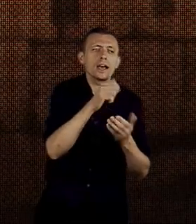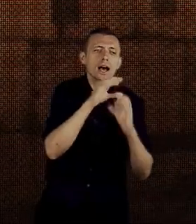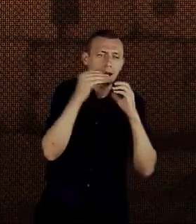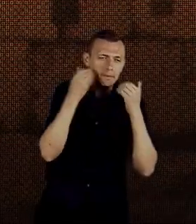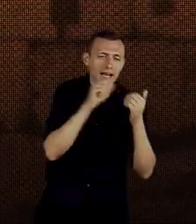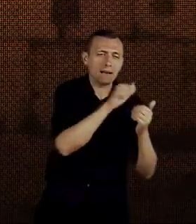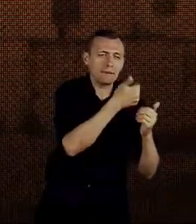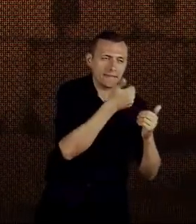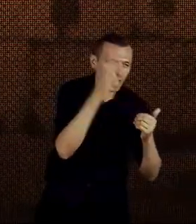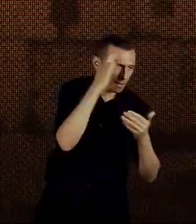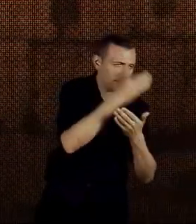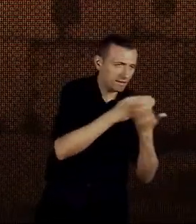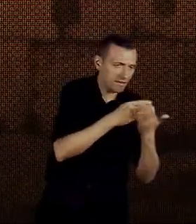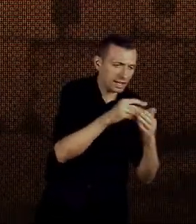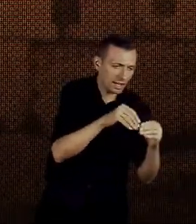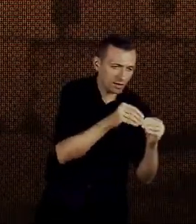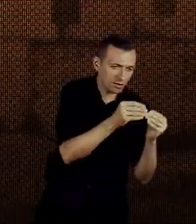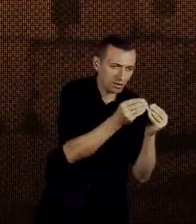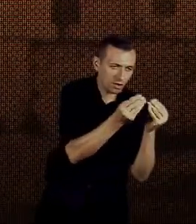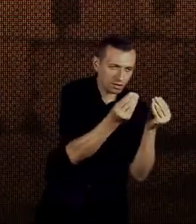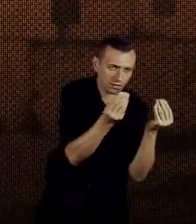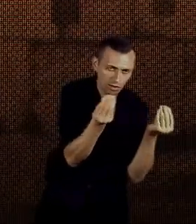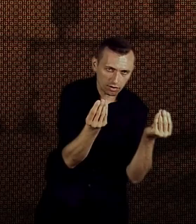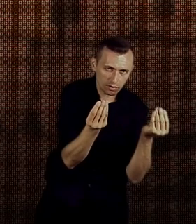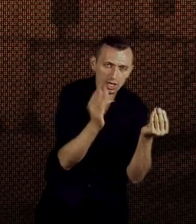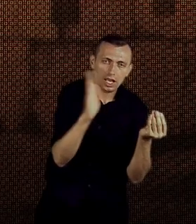A teraz na zakończenie.